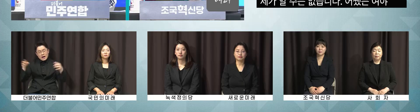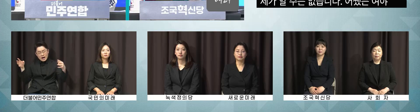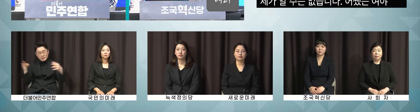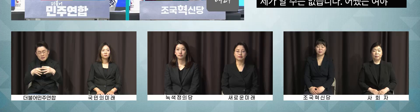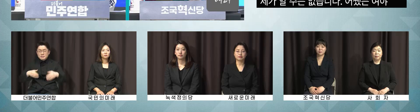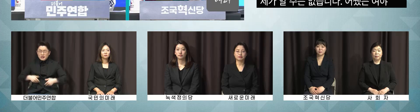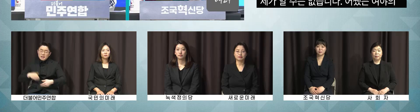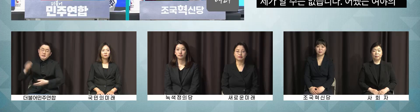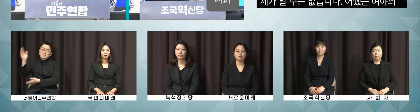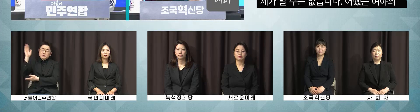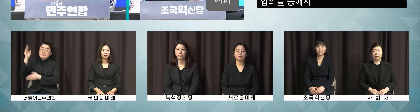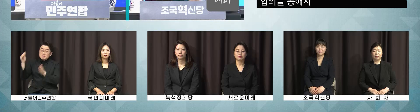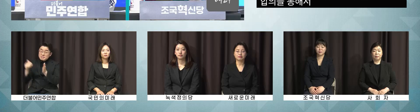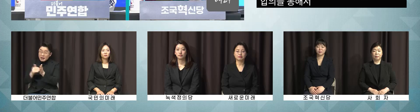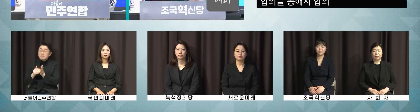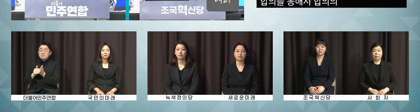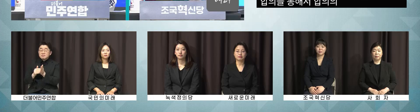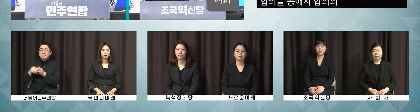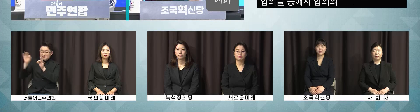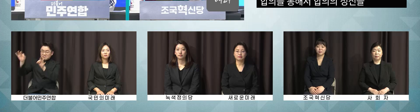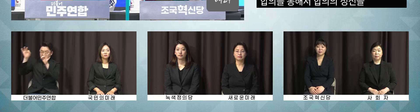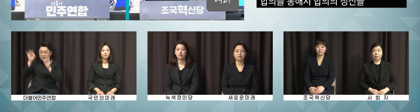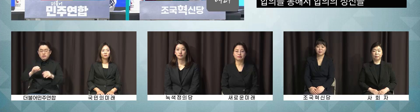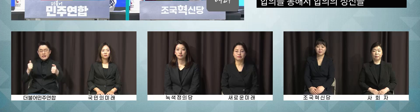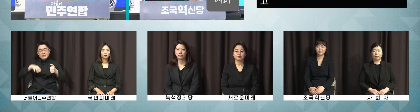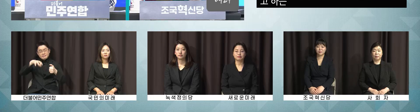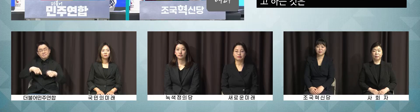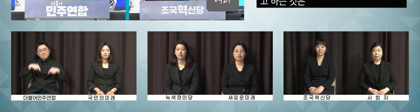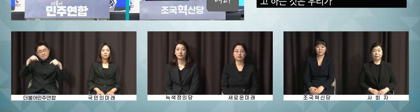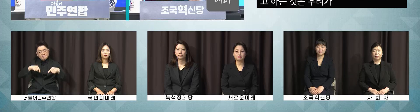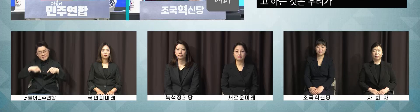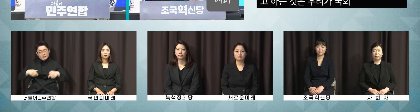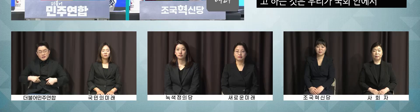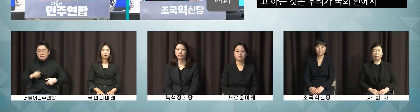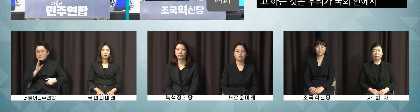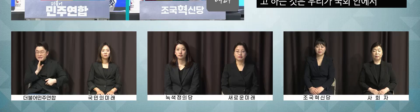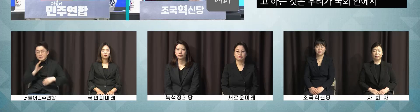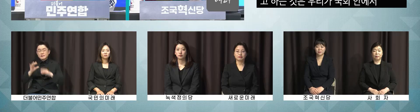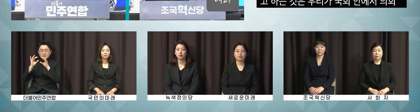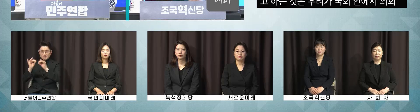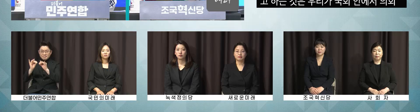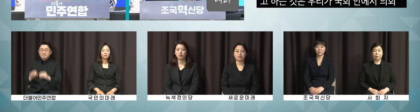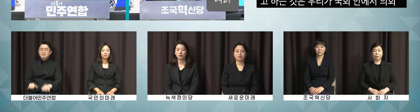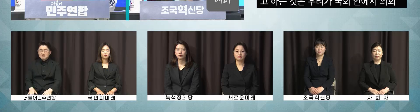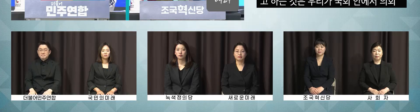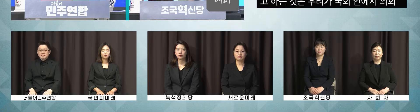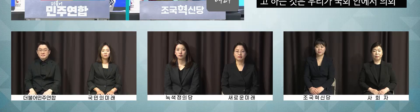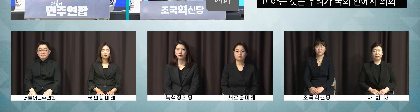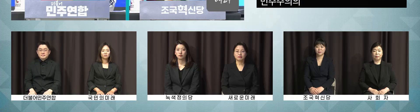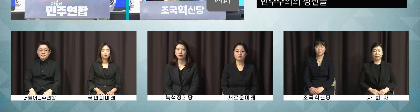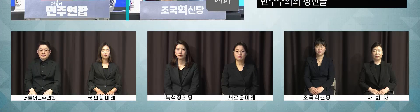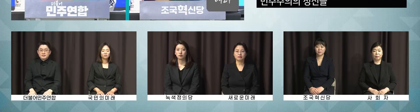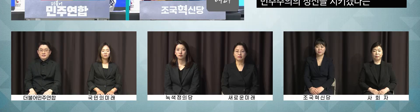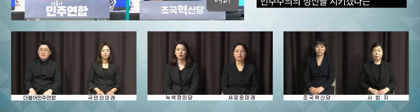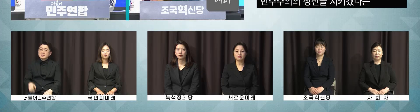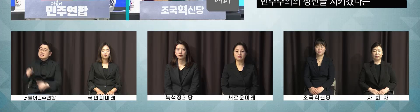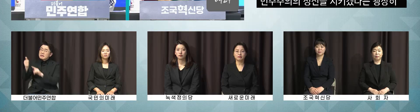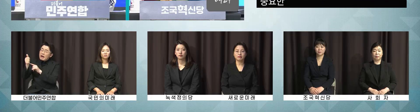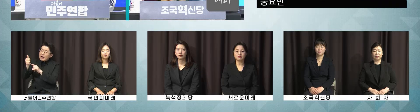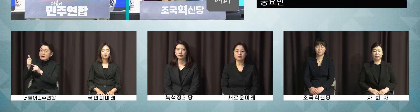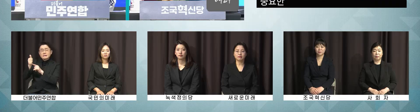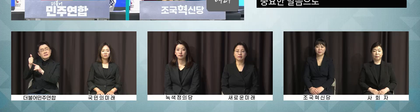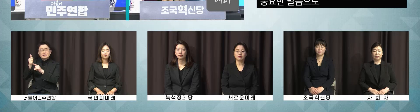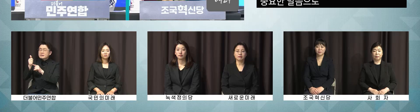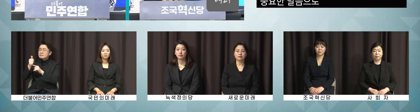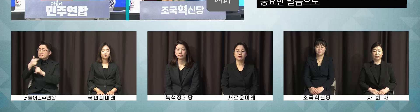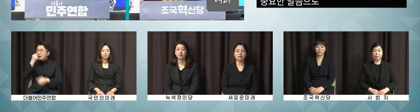하는 것은 우리가 국회 안에서 의회 민주주의의 정신을 지키겠다라는 굉장히 중요한 말씀으로 들리긴 하는데요. 한 가지를 놓치신 측면이 있습니다.